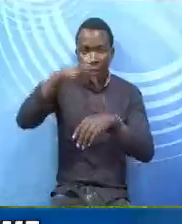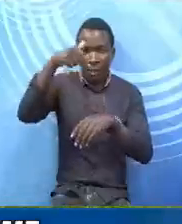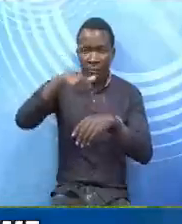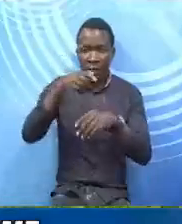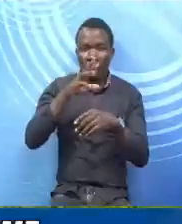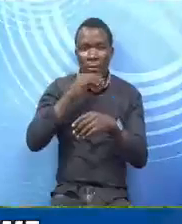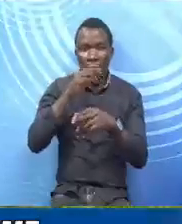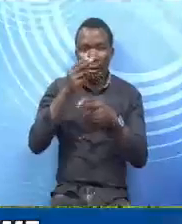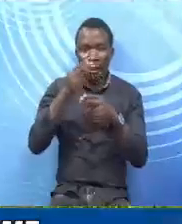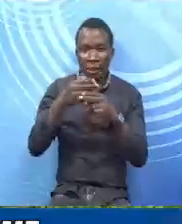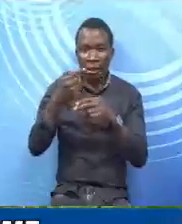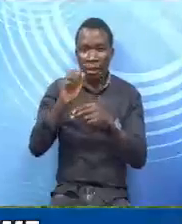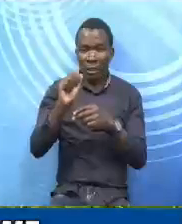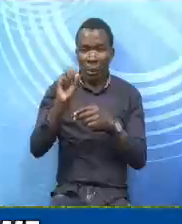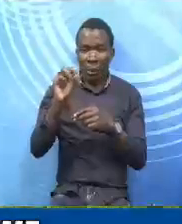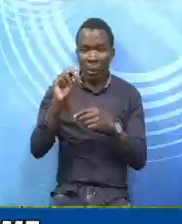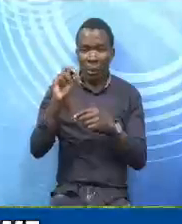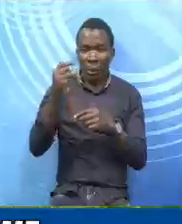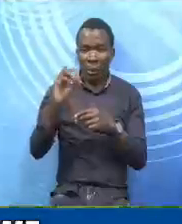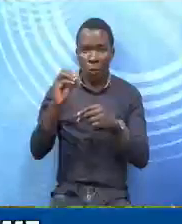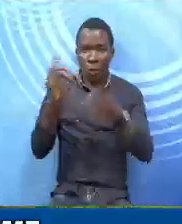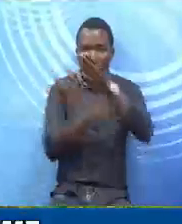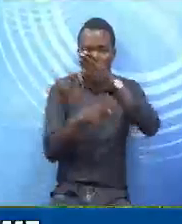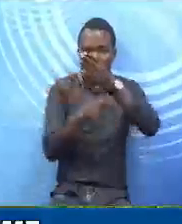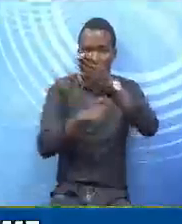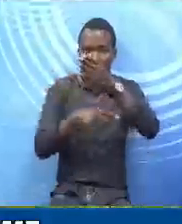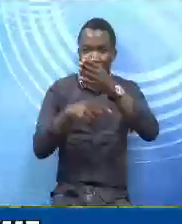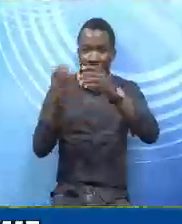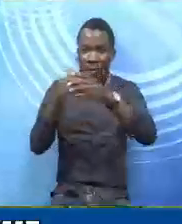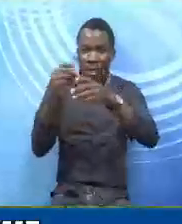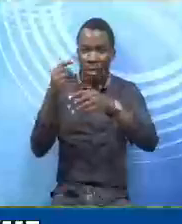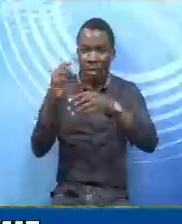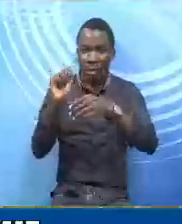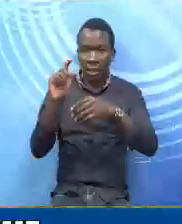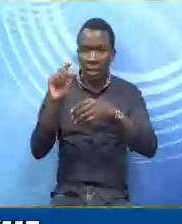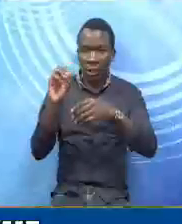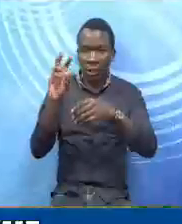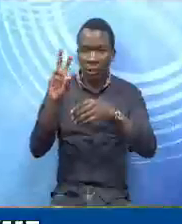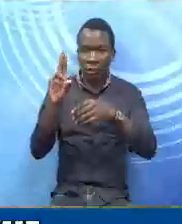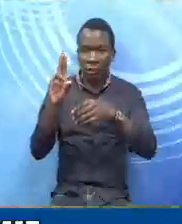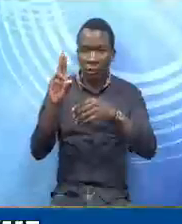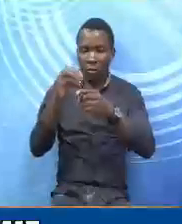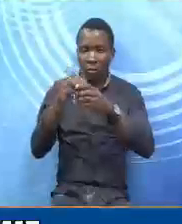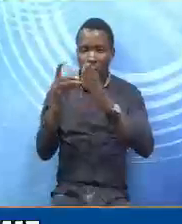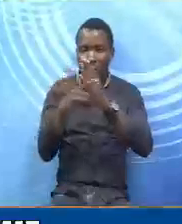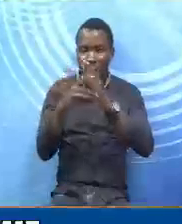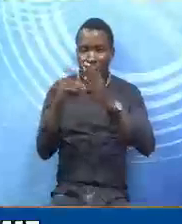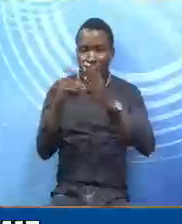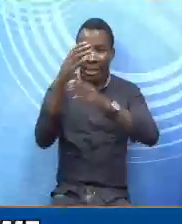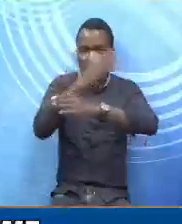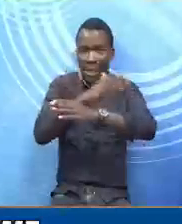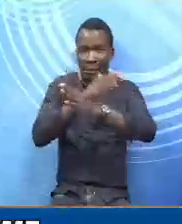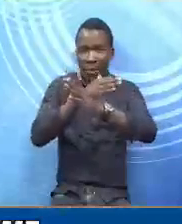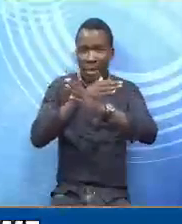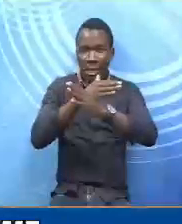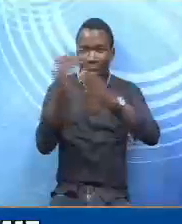Uyu mugabo witwa Gasongo yakubitiwe mu kagari Kasheri umudugudu wa Gatovu ni mu murenge wa Rugarika mu karere ka Kamonyi akaba